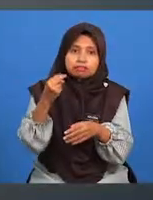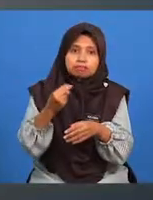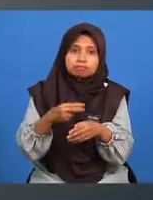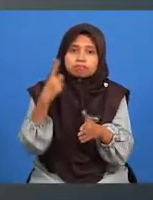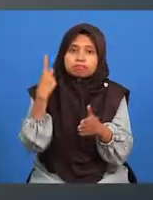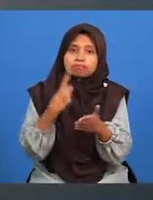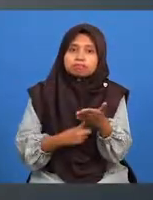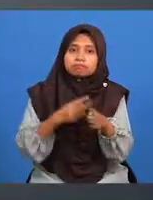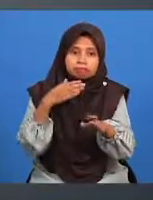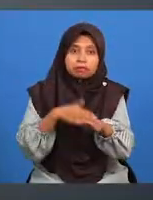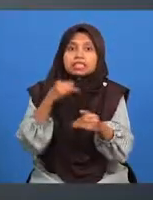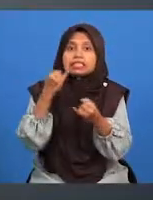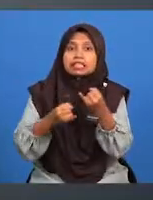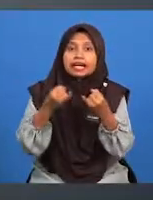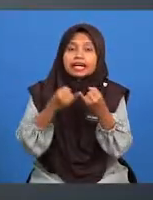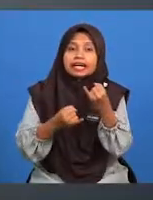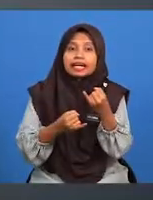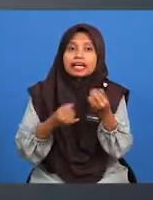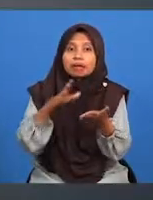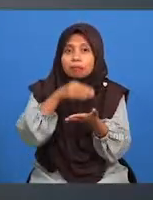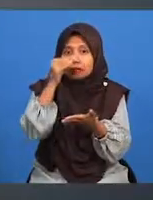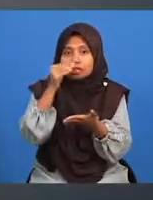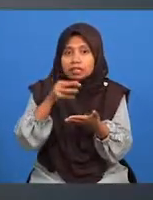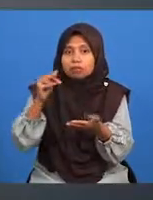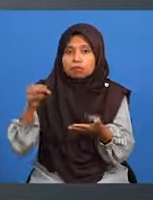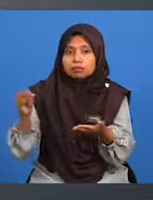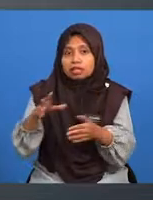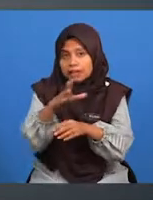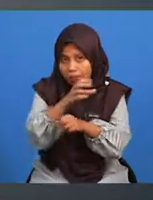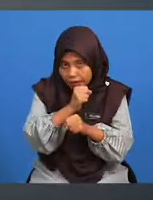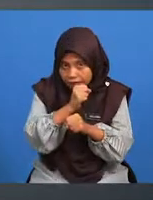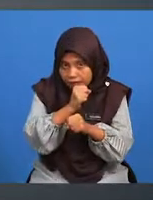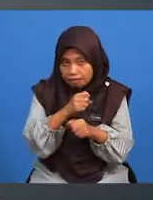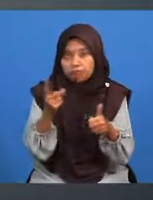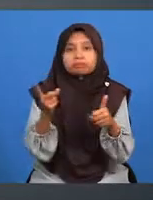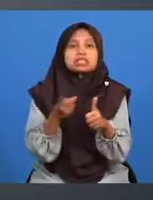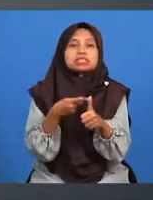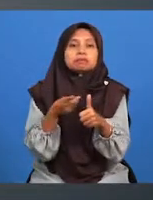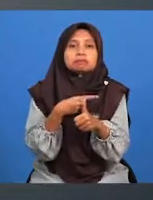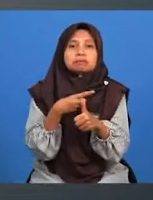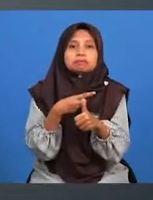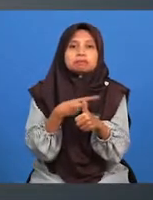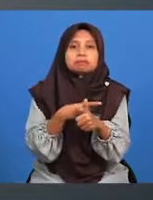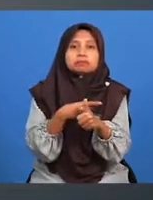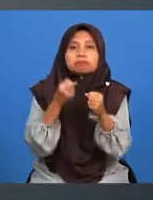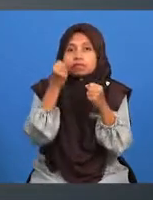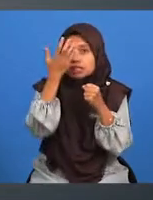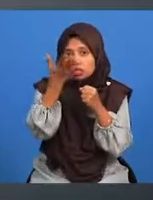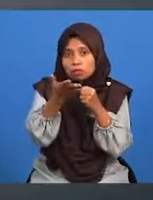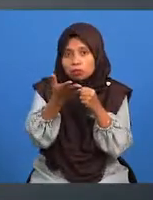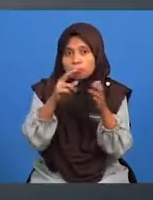akhir pembelajaran, insya-Allah murid-murid akan dapat pertama,